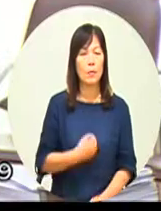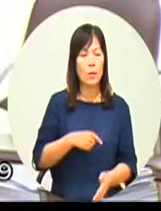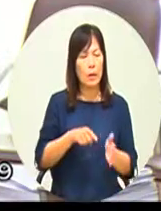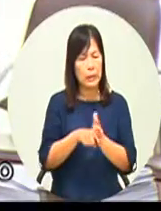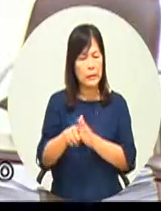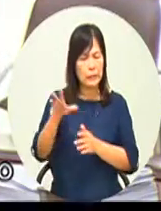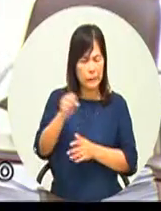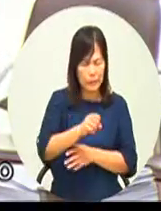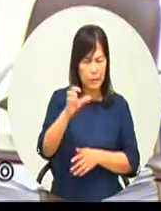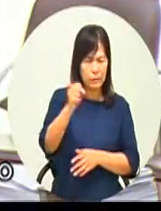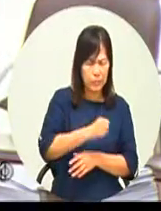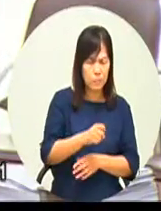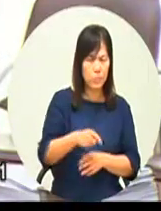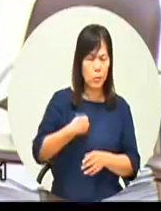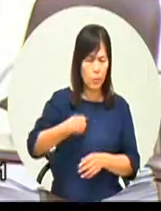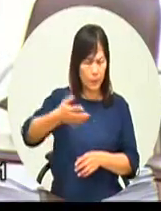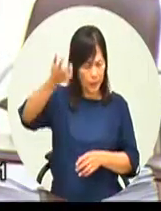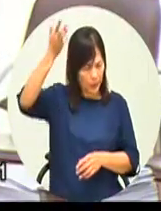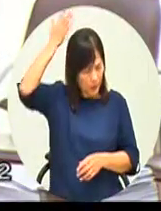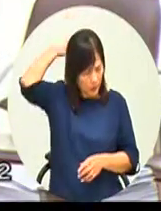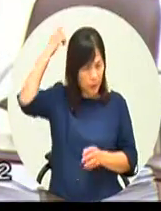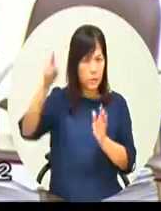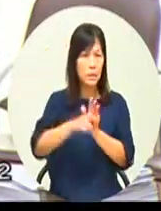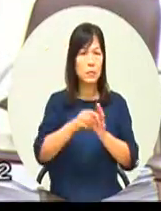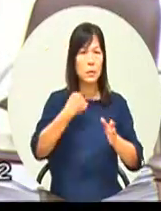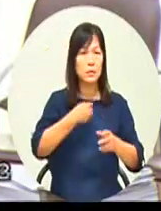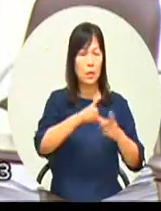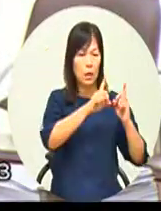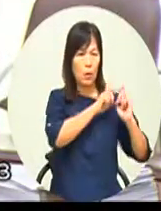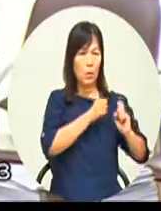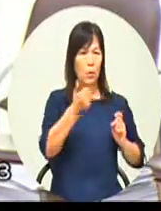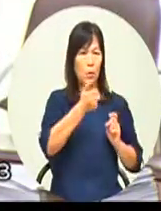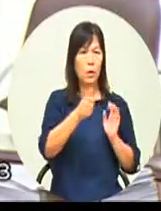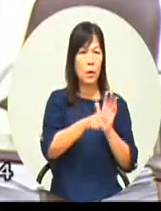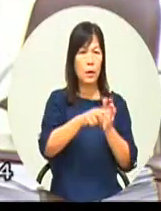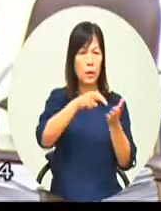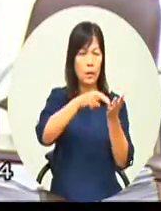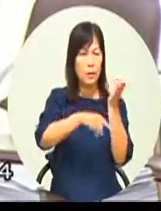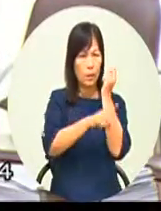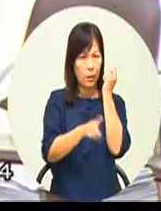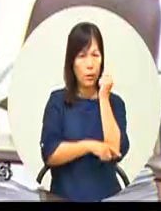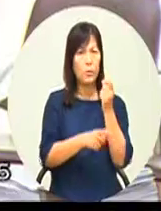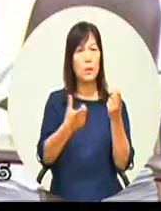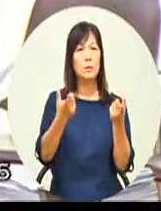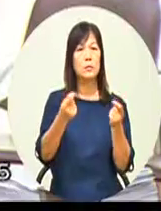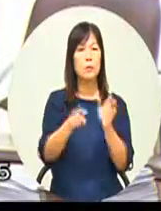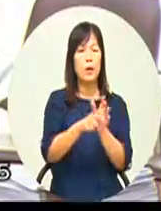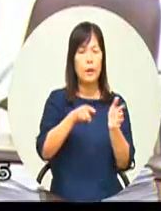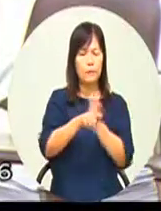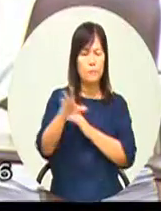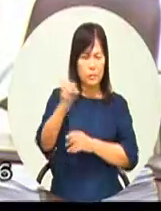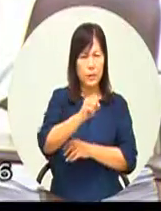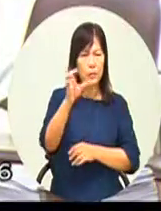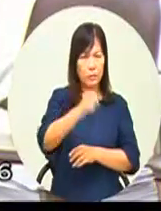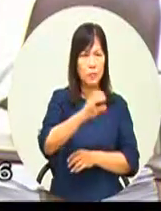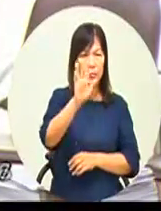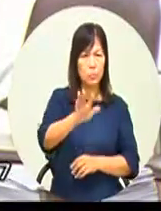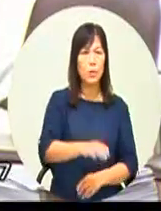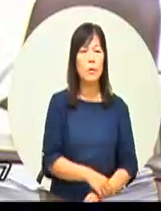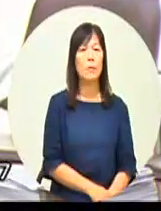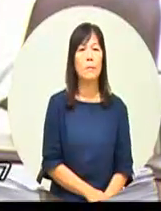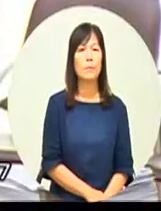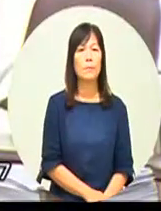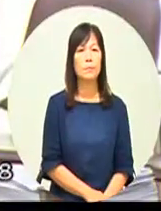取，从以前我们郭文成立委在当立委的时候一直争取到现在，